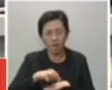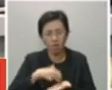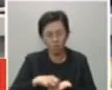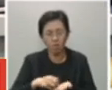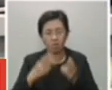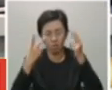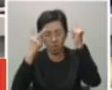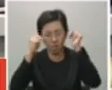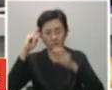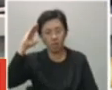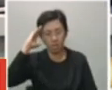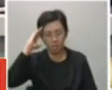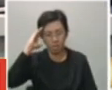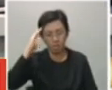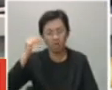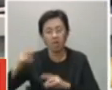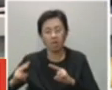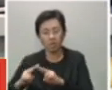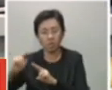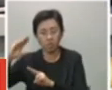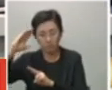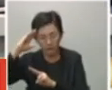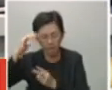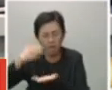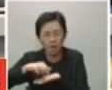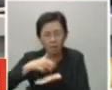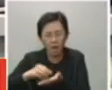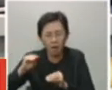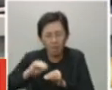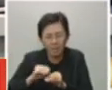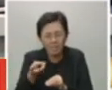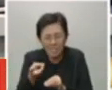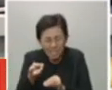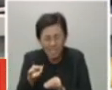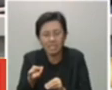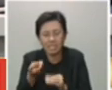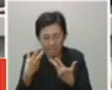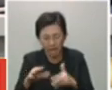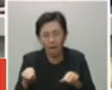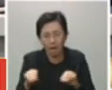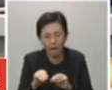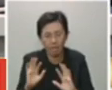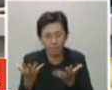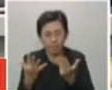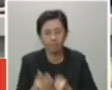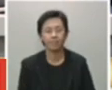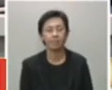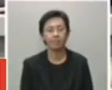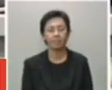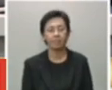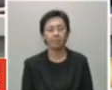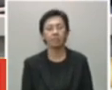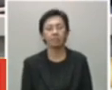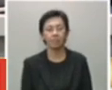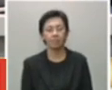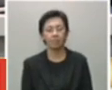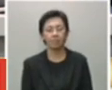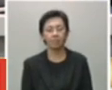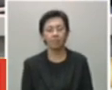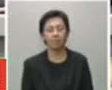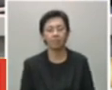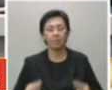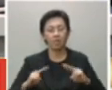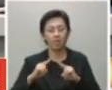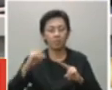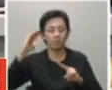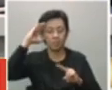ประยุทธ์กับกระทรวงกลาโหมเพิ่มเติมอีกสักเล็กน้อยและจะจบแล้วครับท่านประธานครับกระทรวงกลาโหมในส